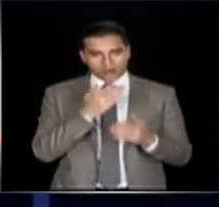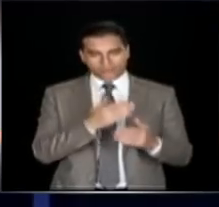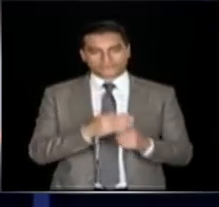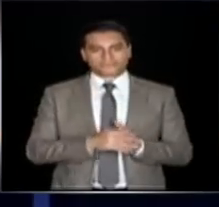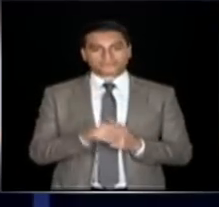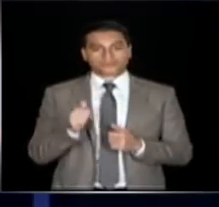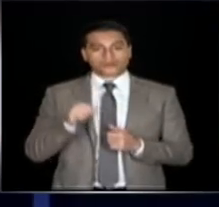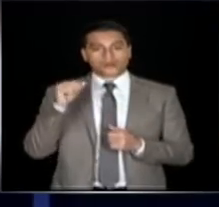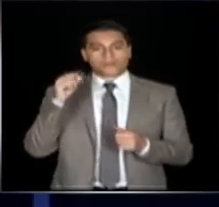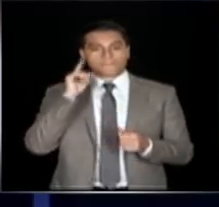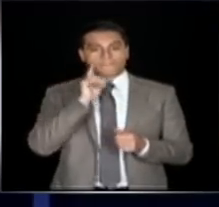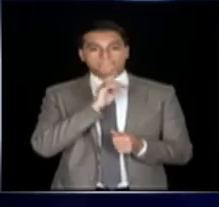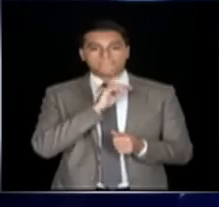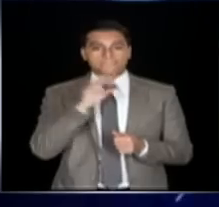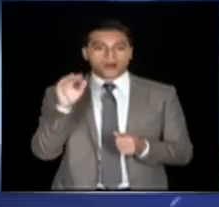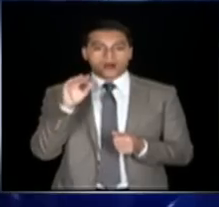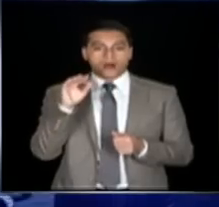لوحات ومعالم، والسؤال هو